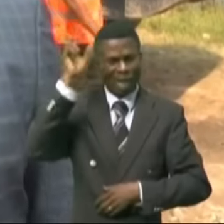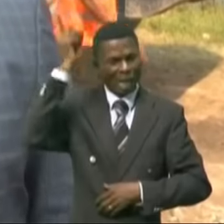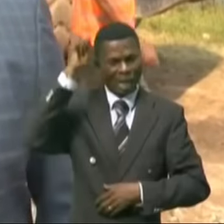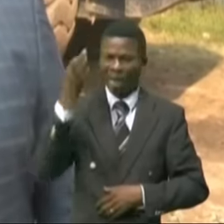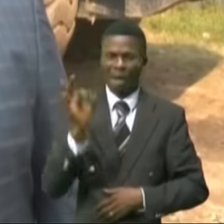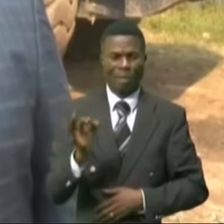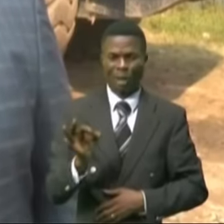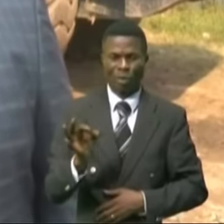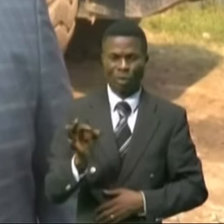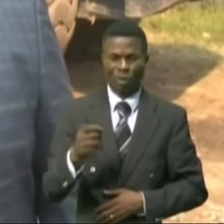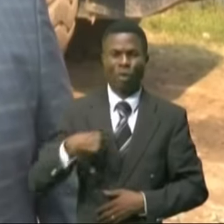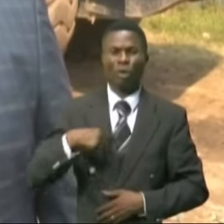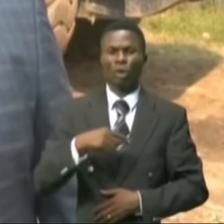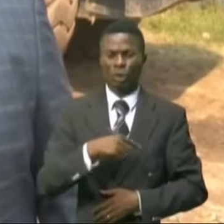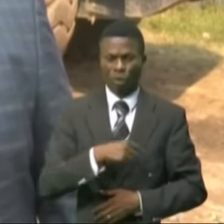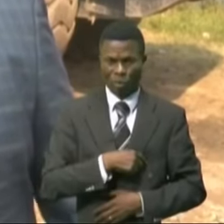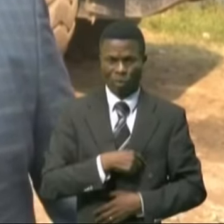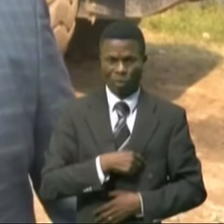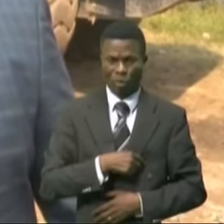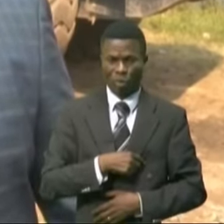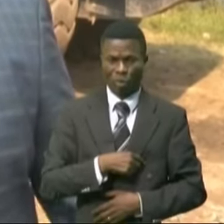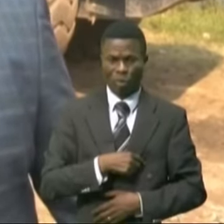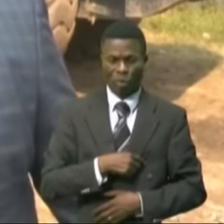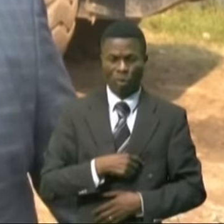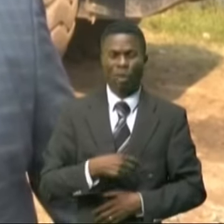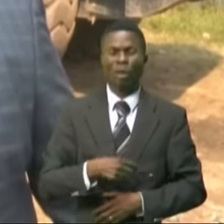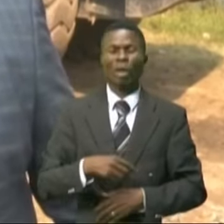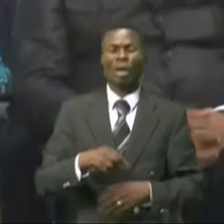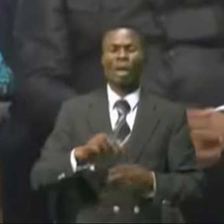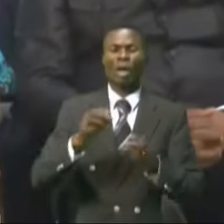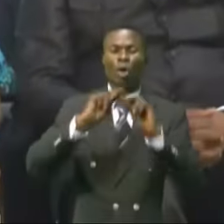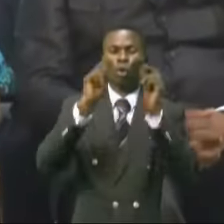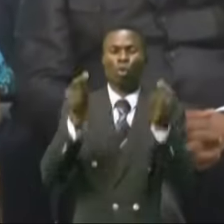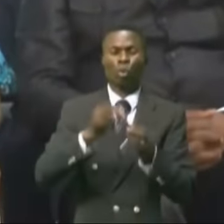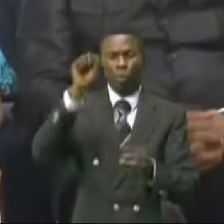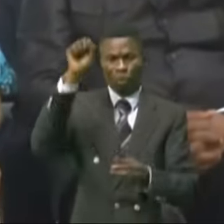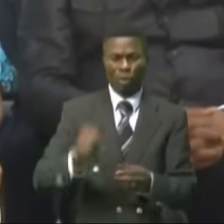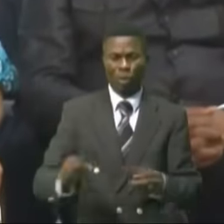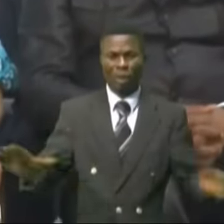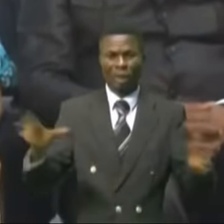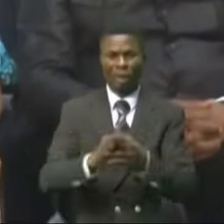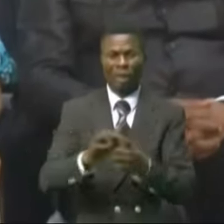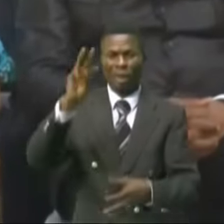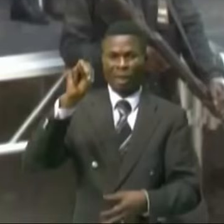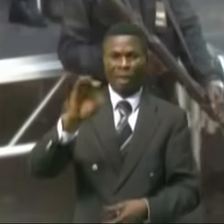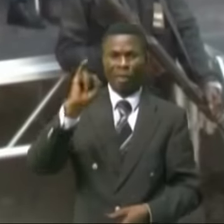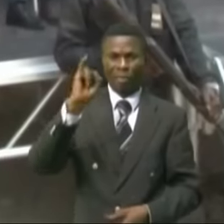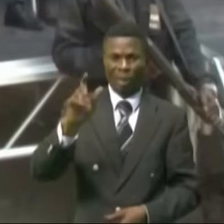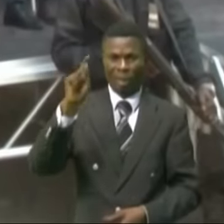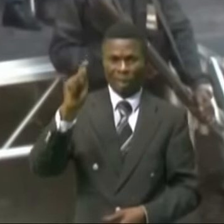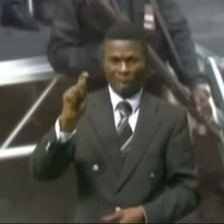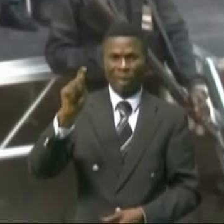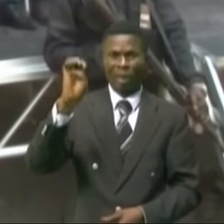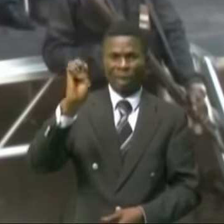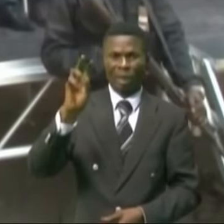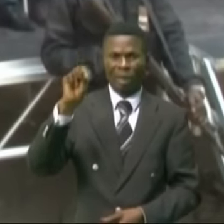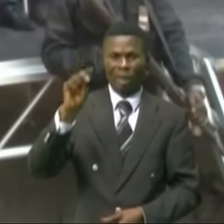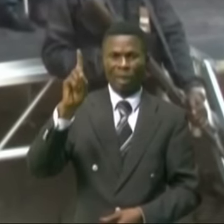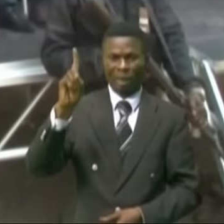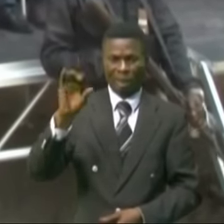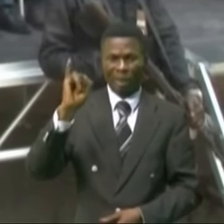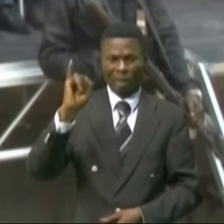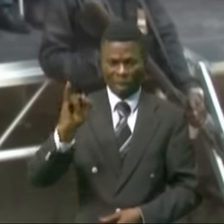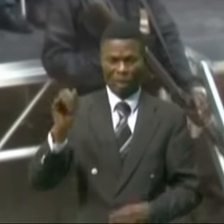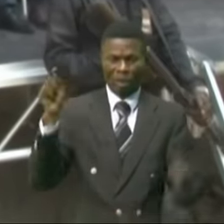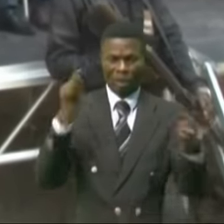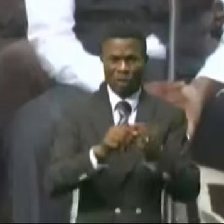avant. Nous avons la même route du Cotonou Sud qui relie Mitendi à Lutendele. Et de Mitendi,